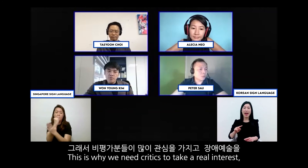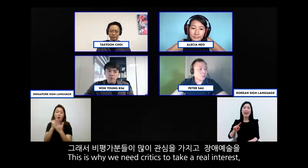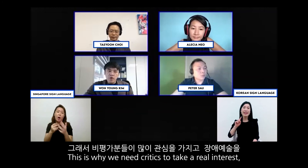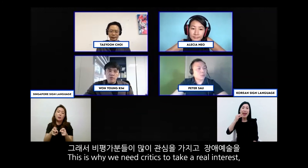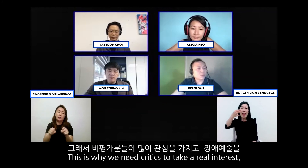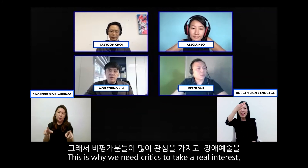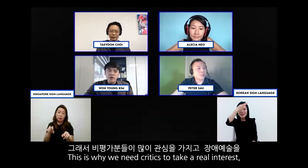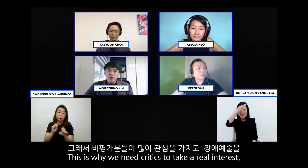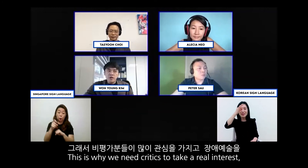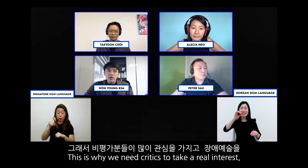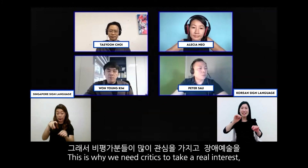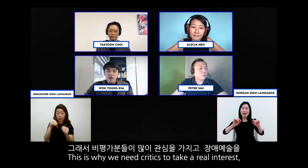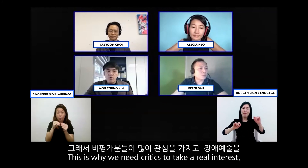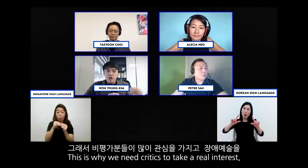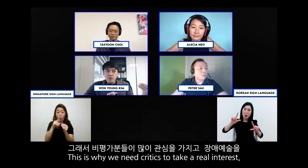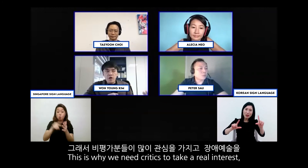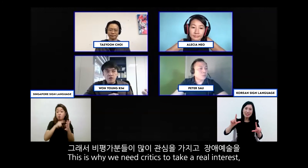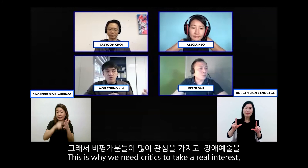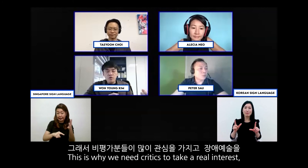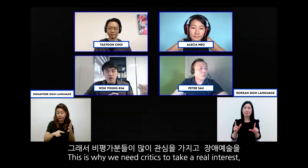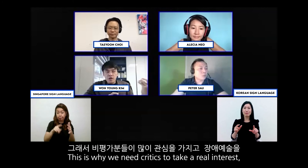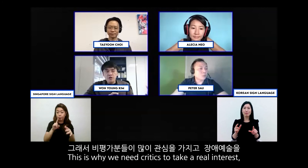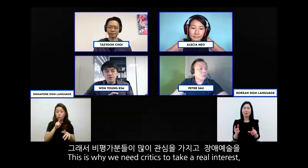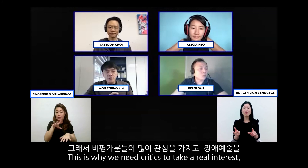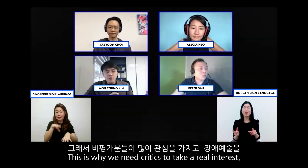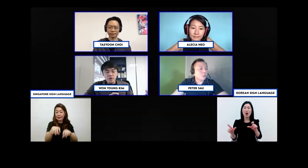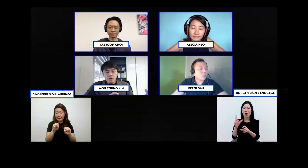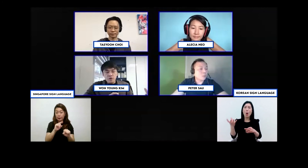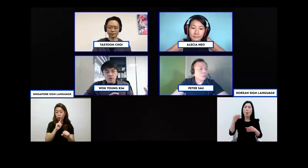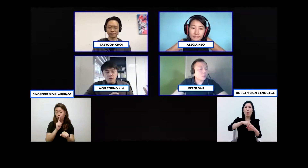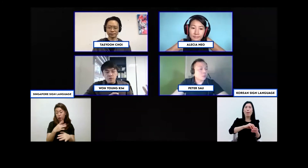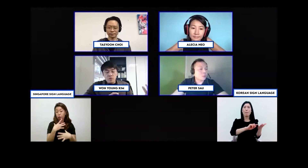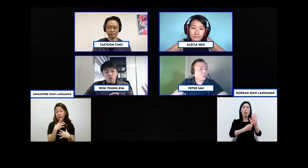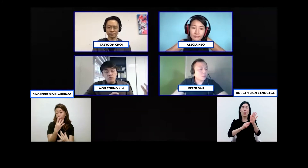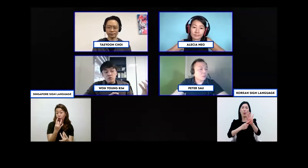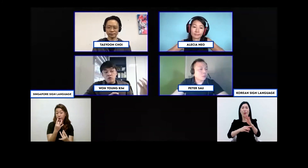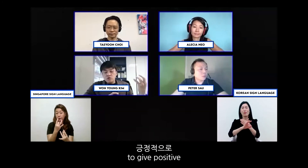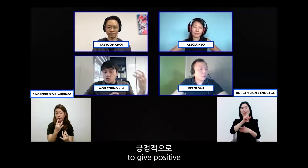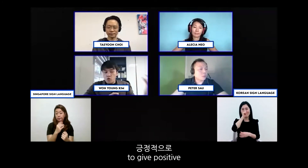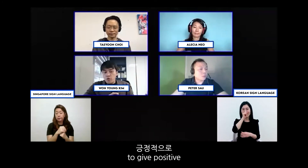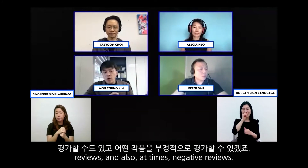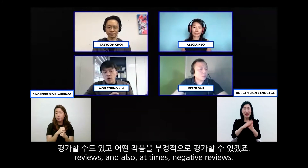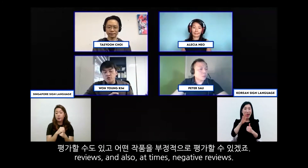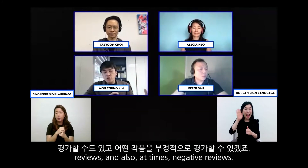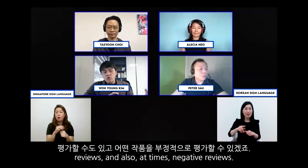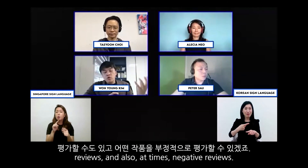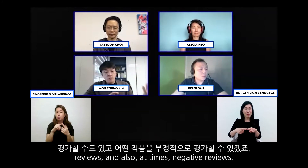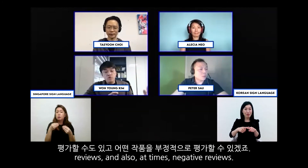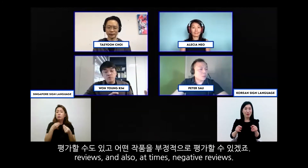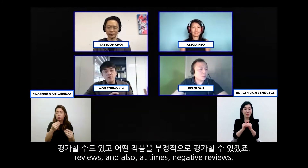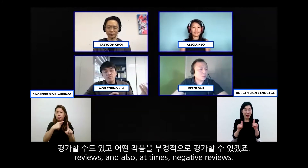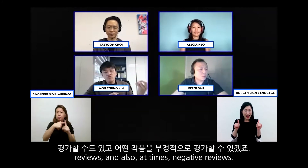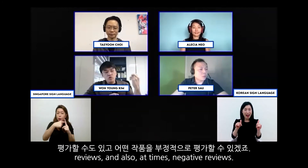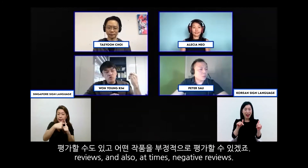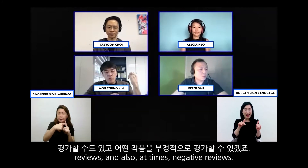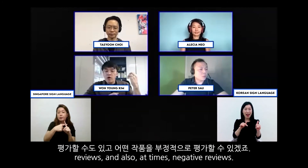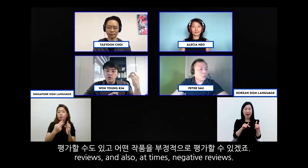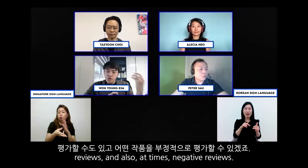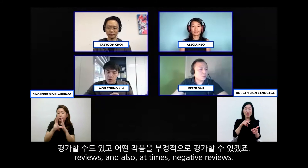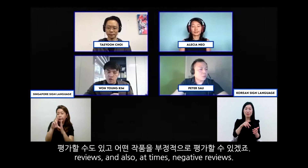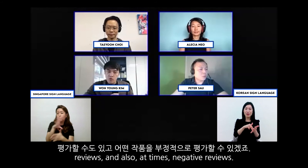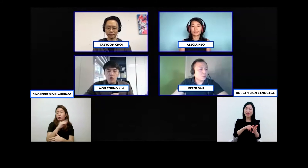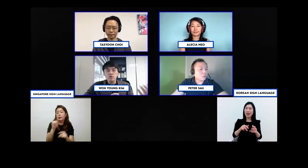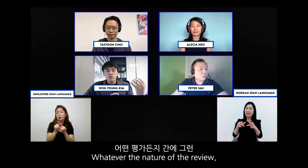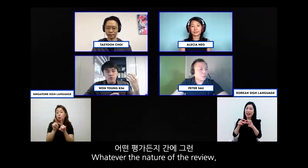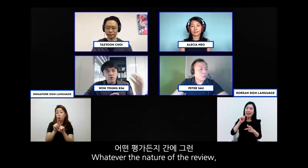그래서 평가분들이 많이 관심을 가지고 장애 예술을 뭐 긍정적으로 평가할 수도 있고 어떤 작품을 부정적으로